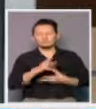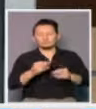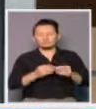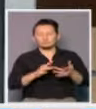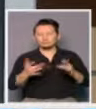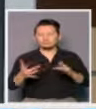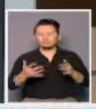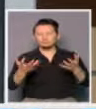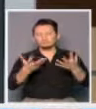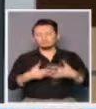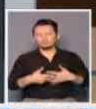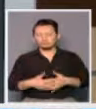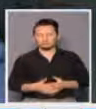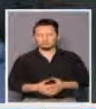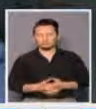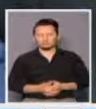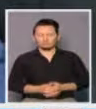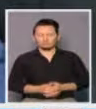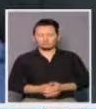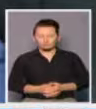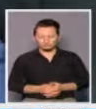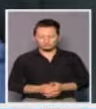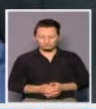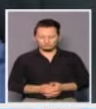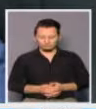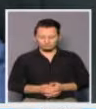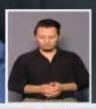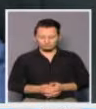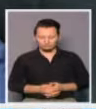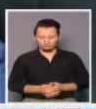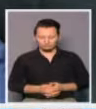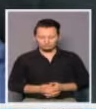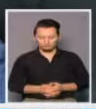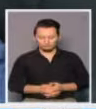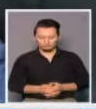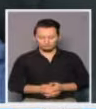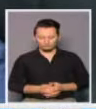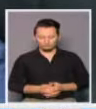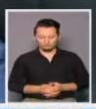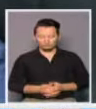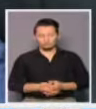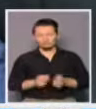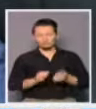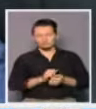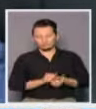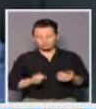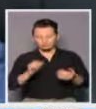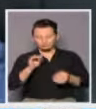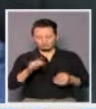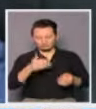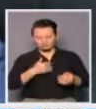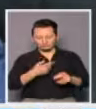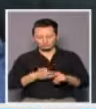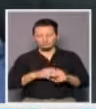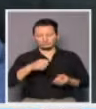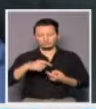оцифрован и автоматизирован. Теперь заказчик, направив через единый портал необходимую проектно-сметную документацию, которая